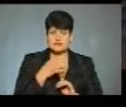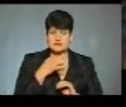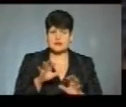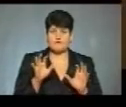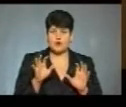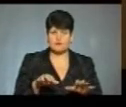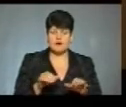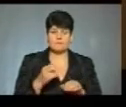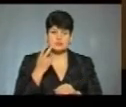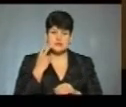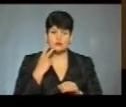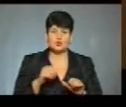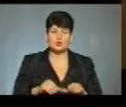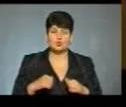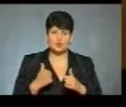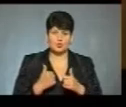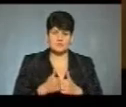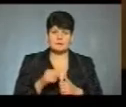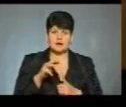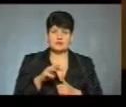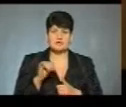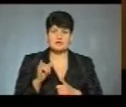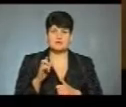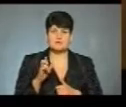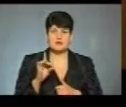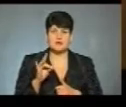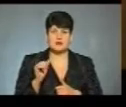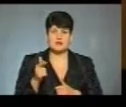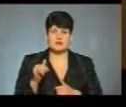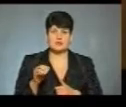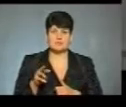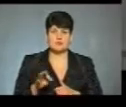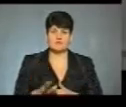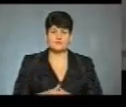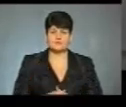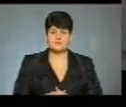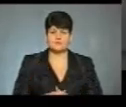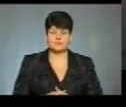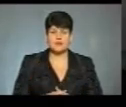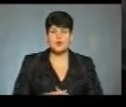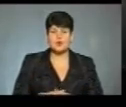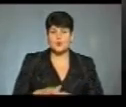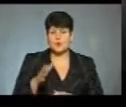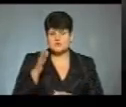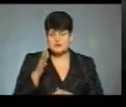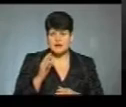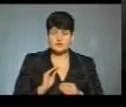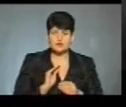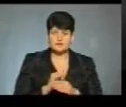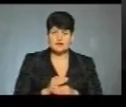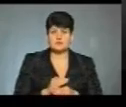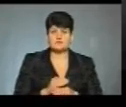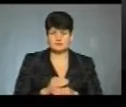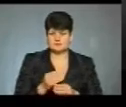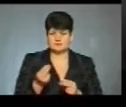бюджету і фінансів Тернопільської міської ради Михайло Ібрагімов. освітянської субвенції нам не